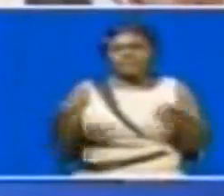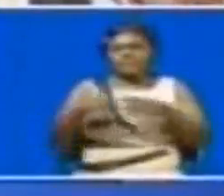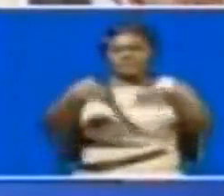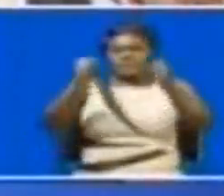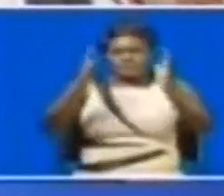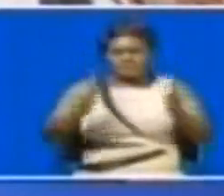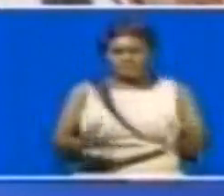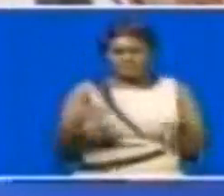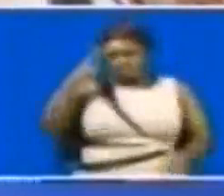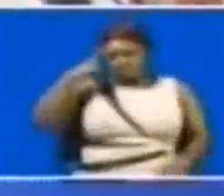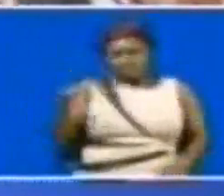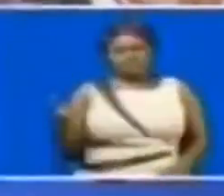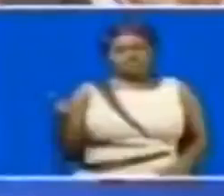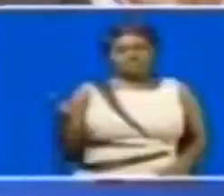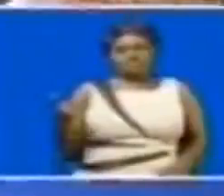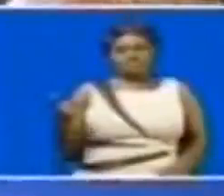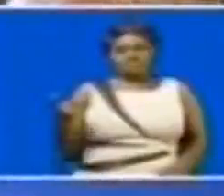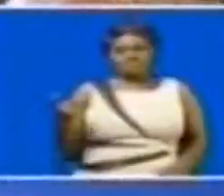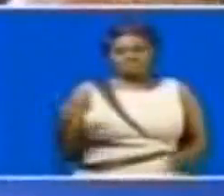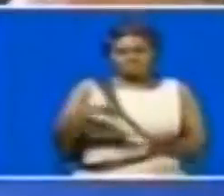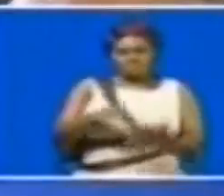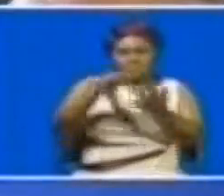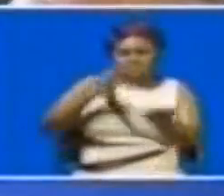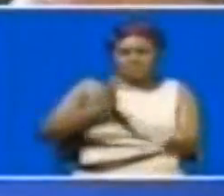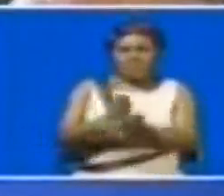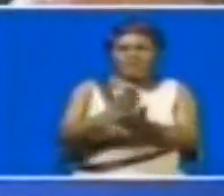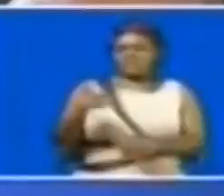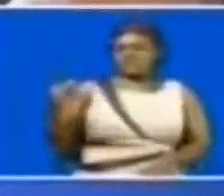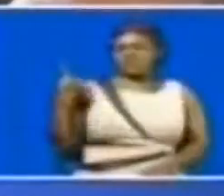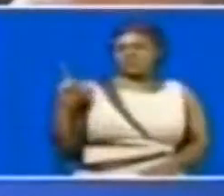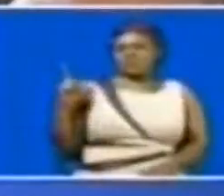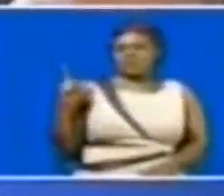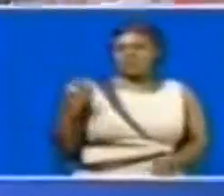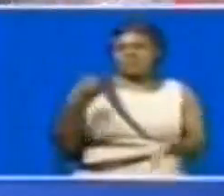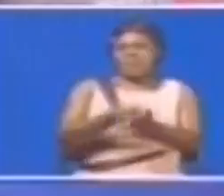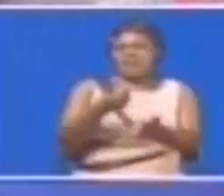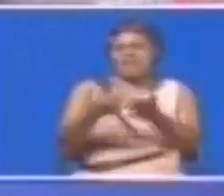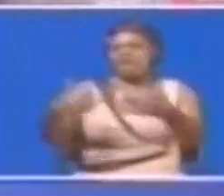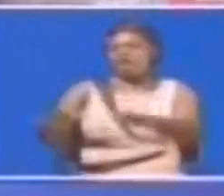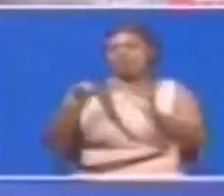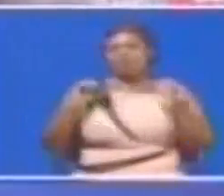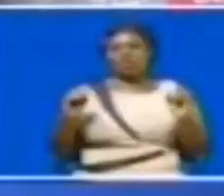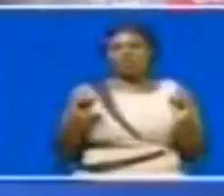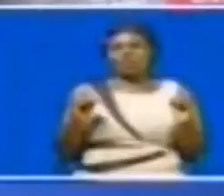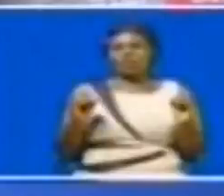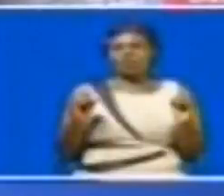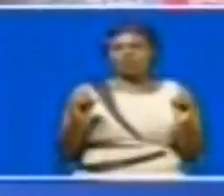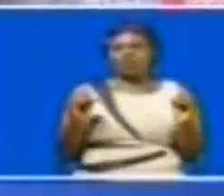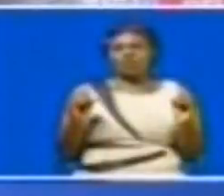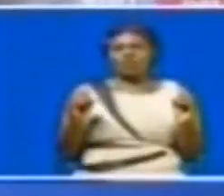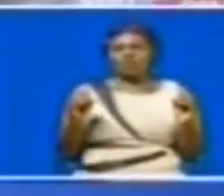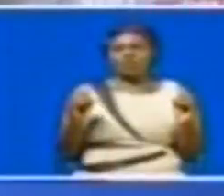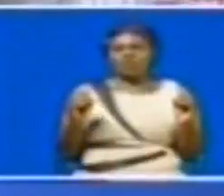hivyo mwenyekiti huyo alikaidi amri yao kwa kuwa alichaguliwa kihalali na kusisitiza hamna fedha zozote zilizofujwa. Sitting to my